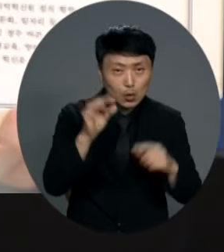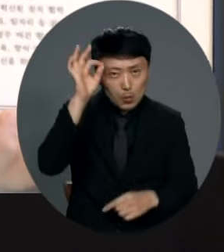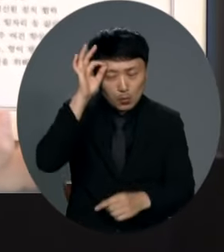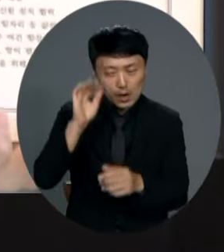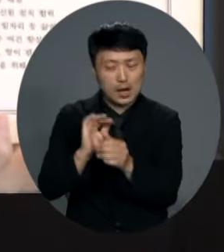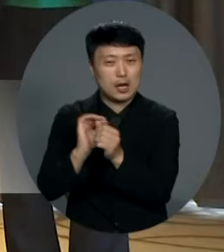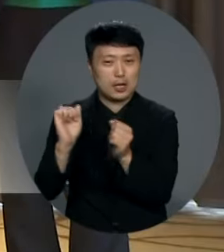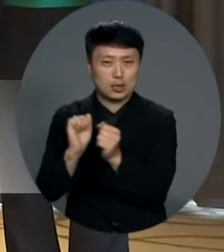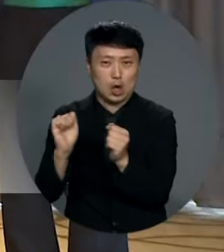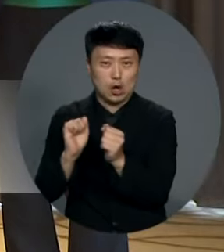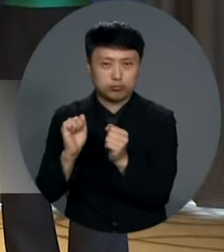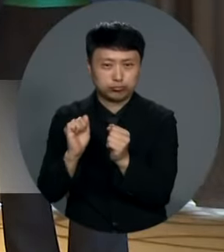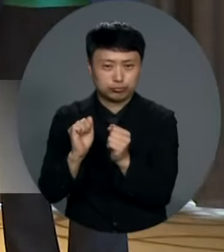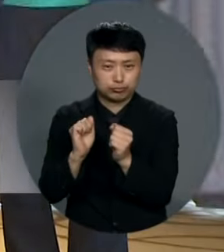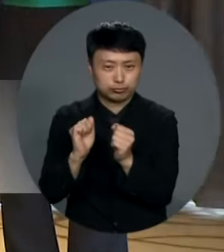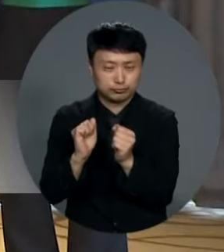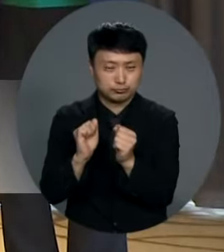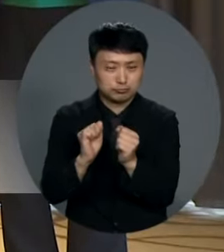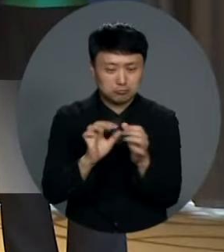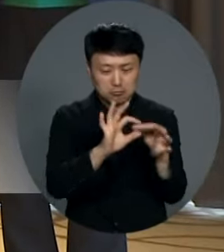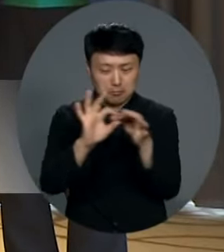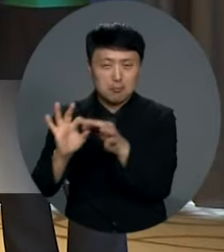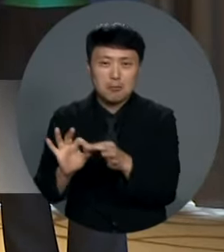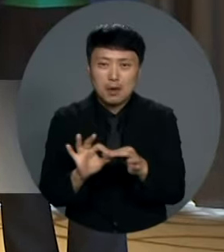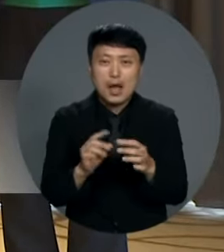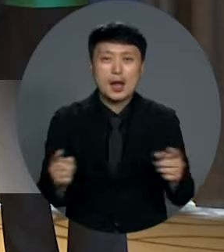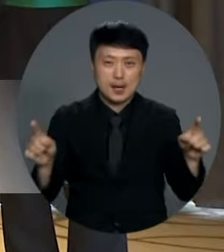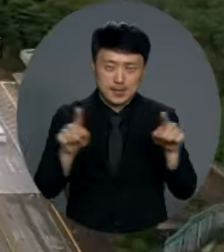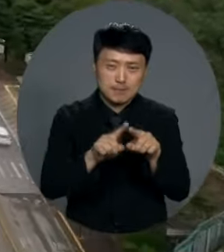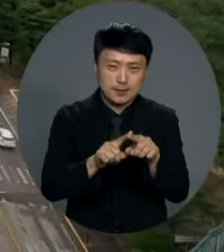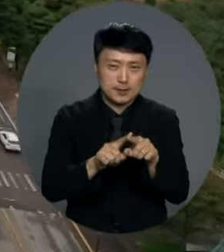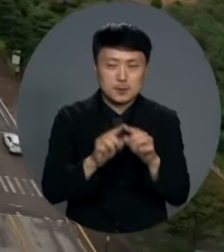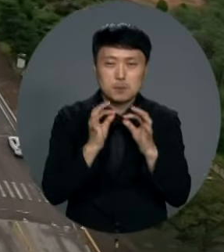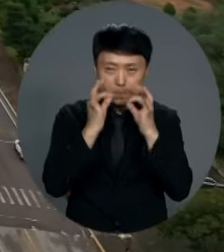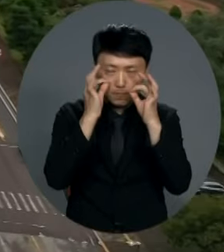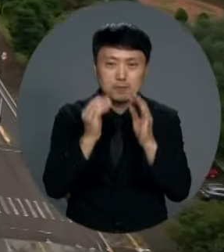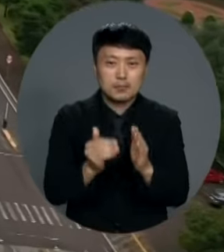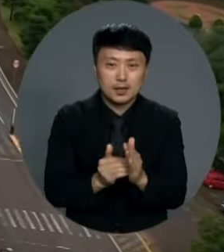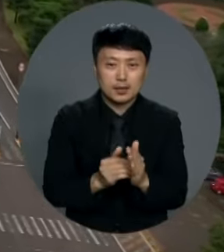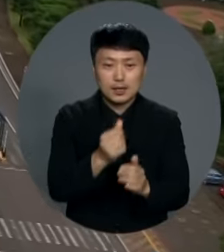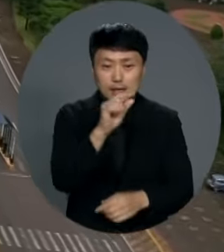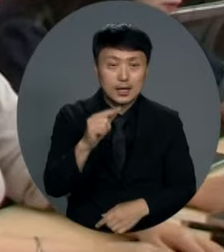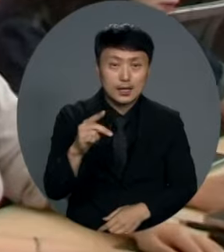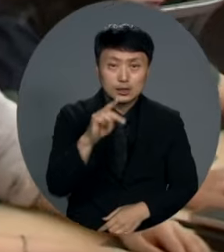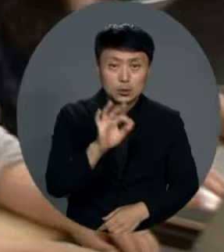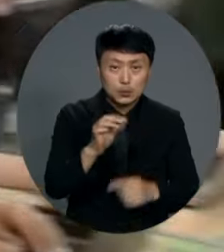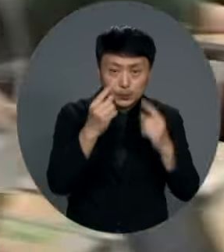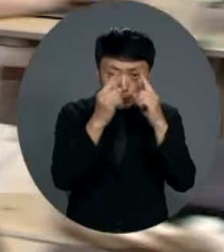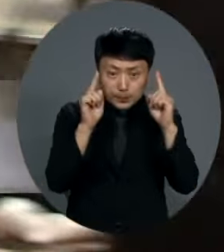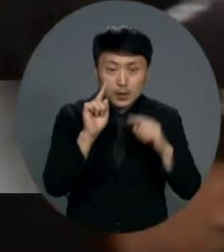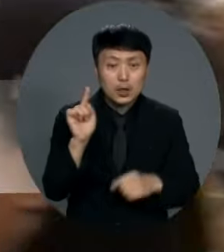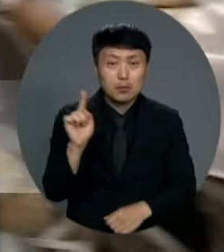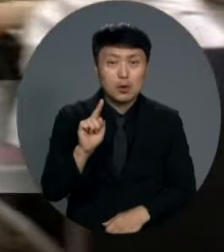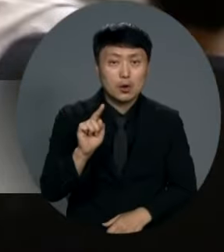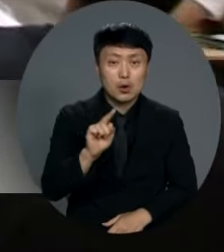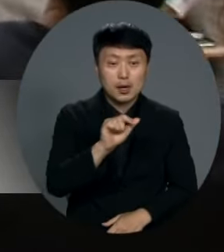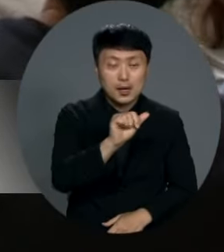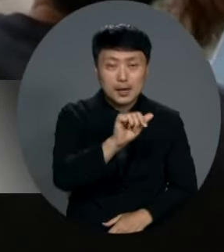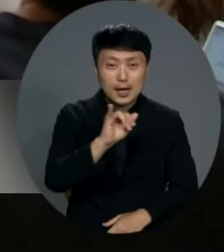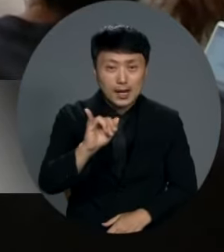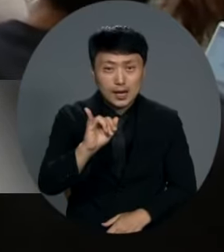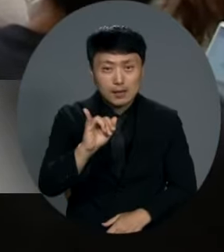등 지역의 전방위적 지원이 맺은 결실이라는 평가입니다. 한동대가 제출한 혁신 계획안은 AI를